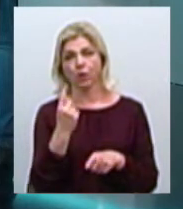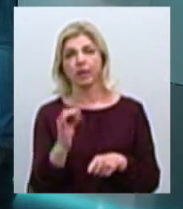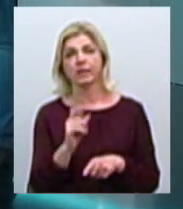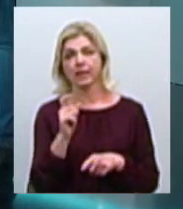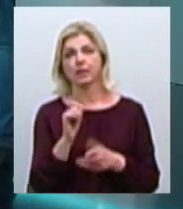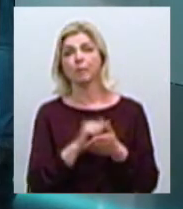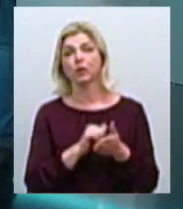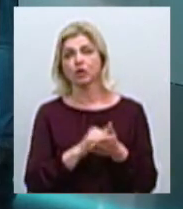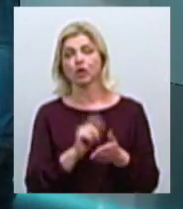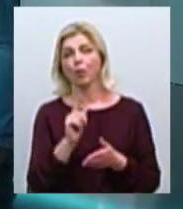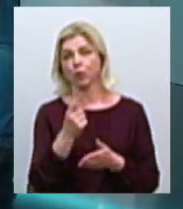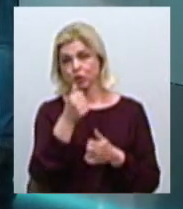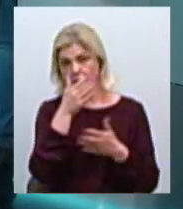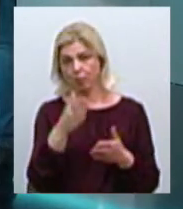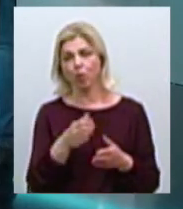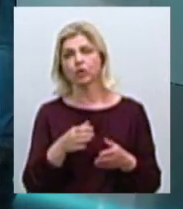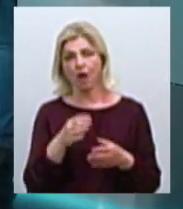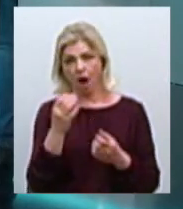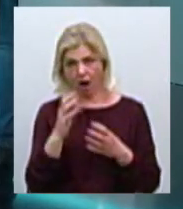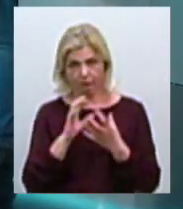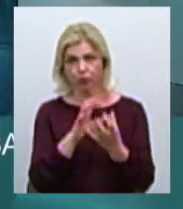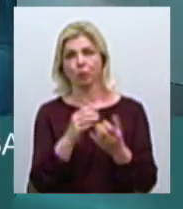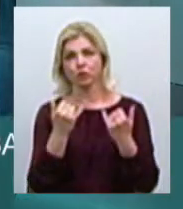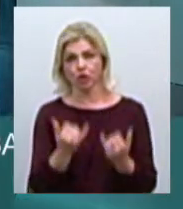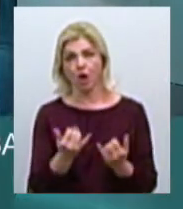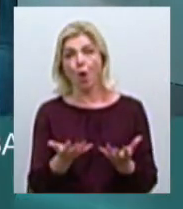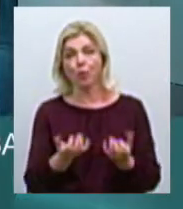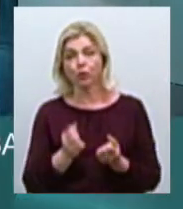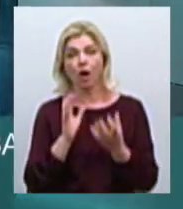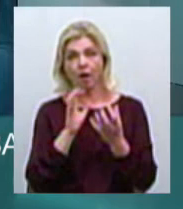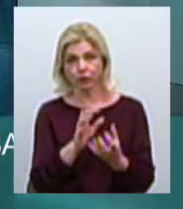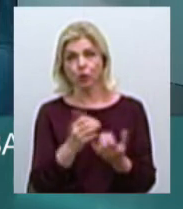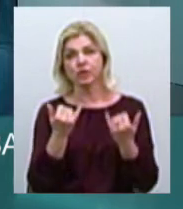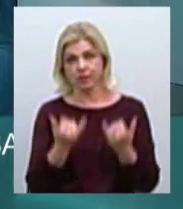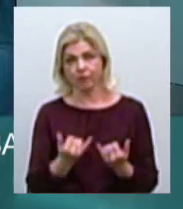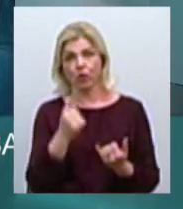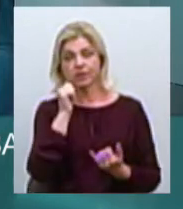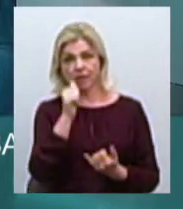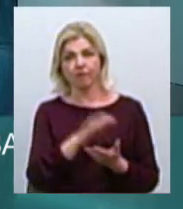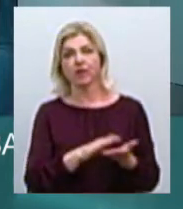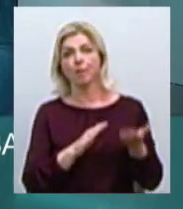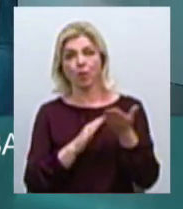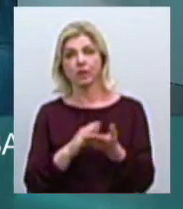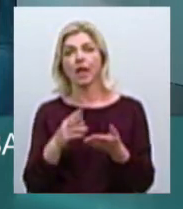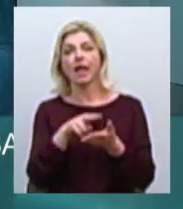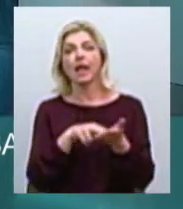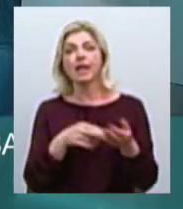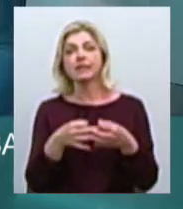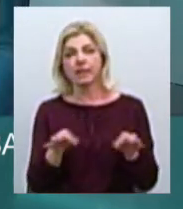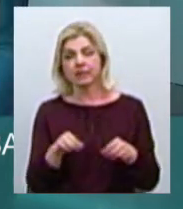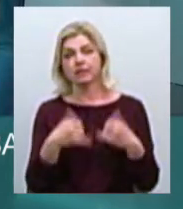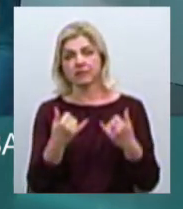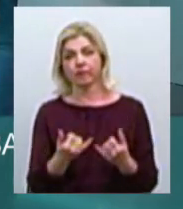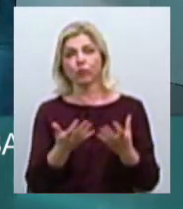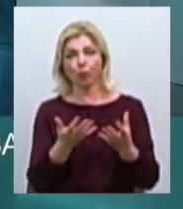одна із причин, чому ми не можемо вийти прямо зараз. Тому що, отримавши автобуси, ми подалися вже сьогодні, завтра подаємося на ліцензію. Сьогодні ми отримали вже